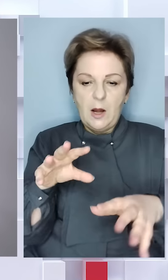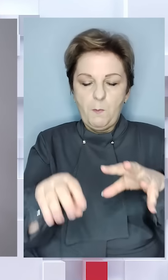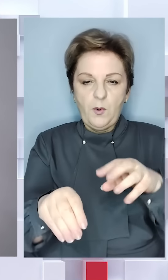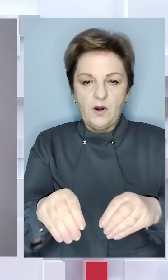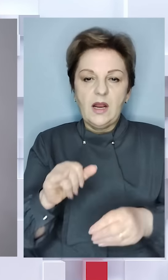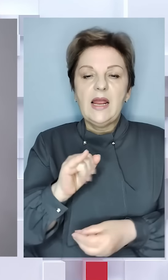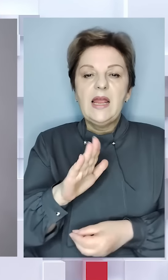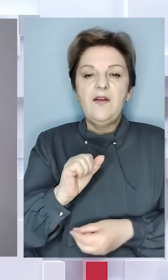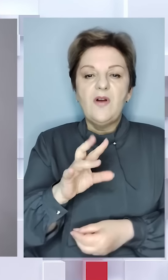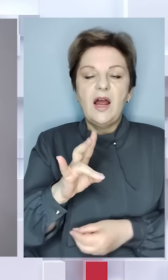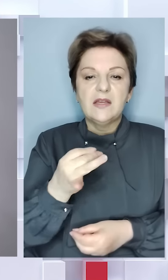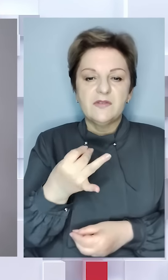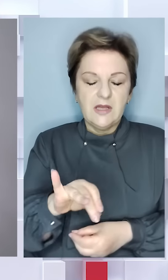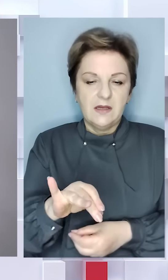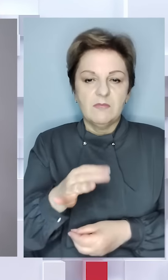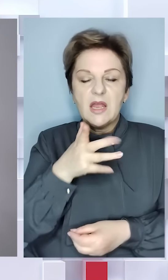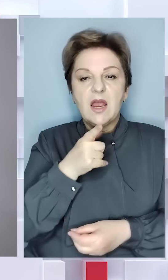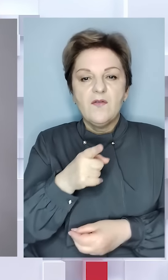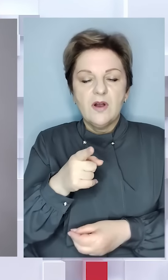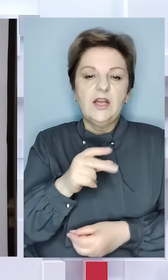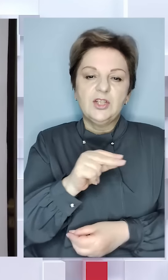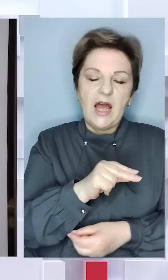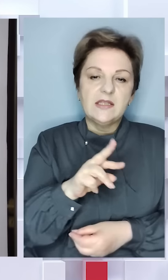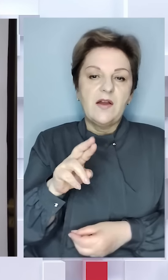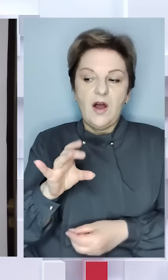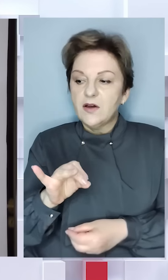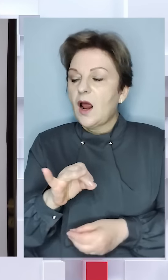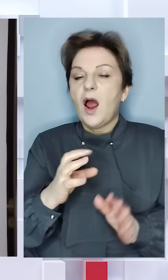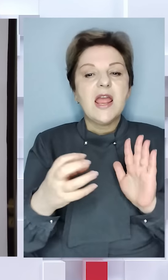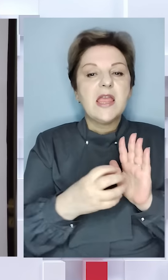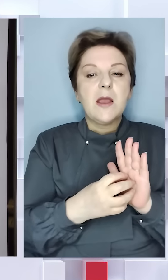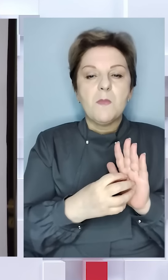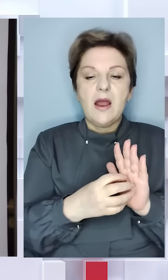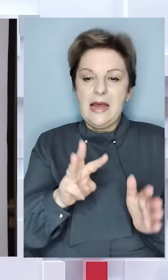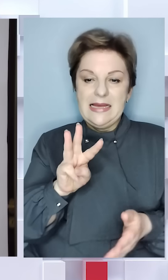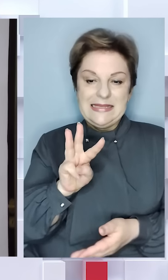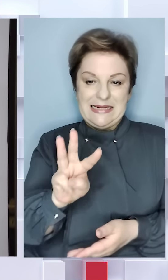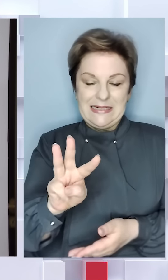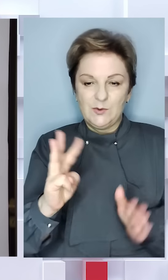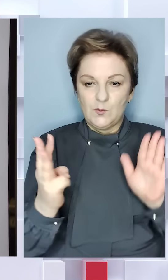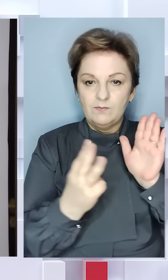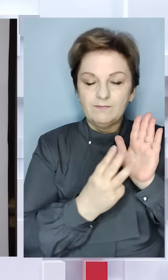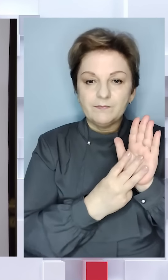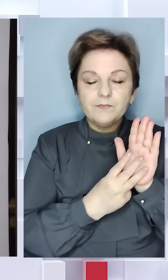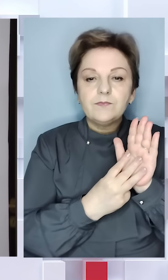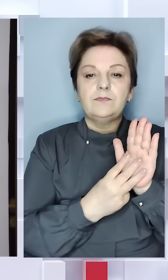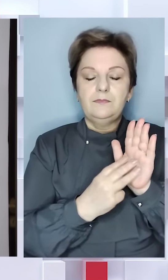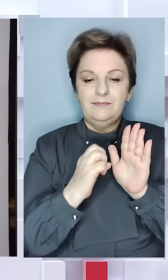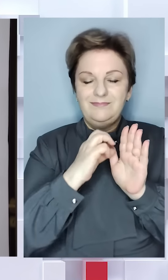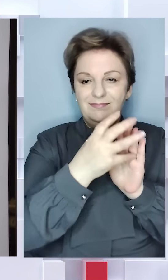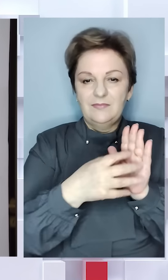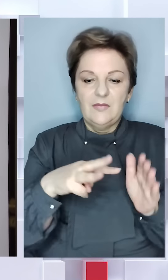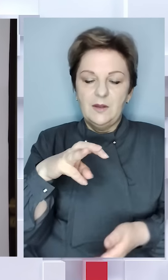в Іванівському під Часовим Яром. Емблема складається з тризуба і колеса